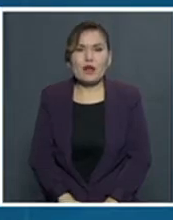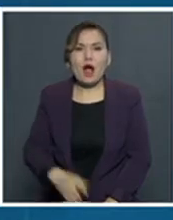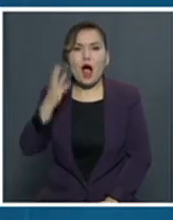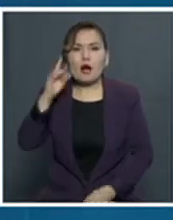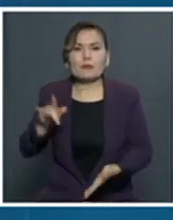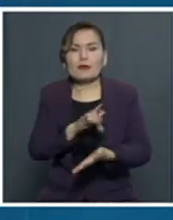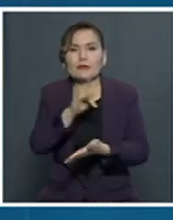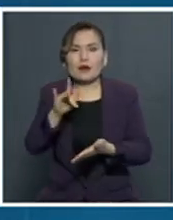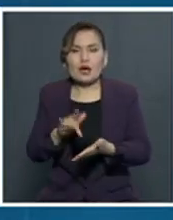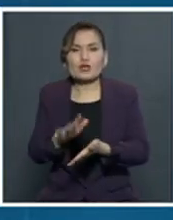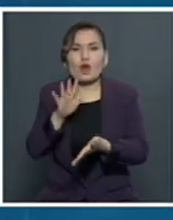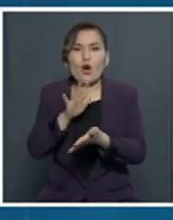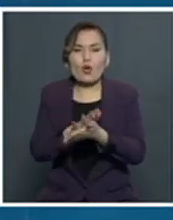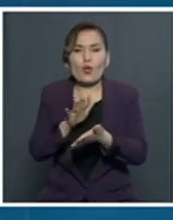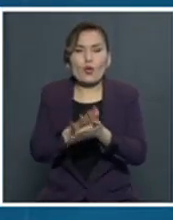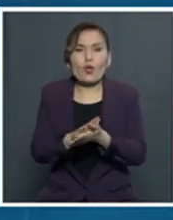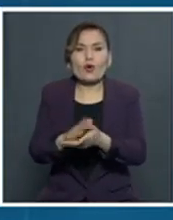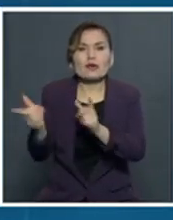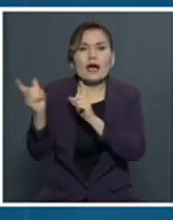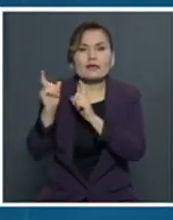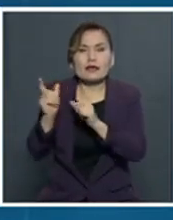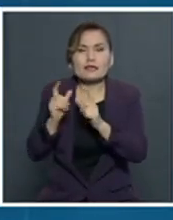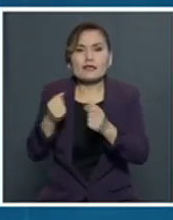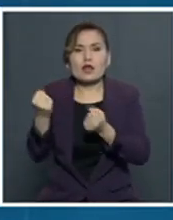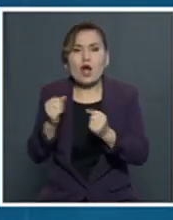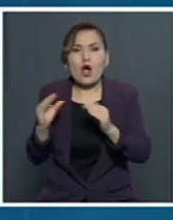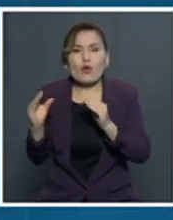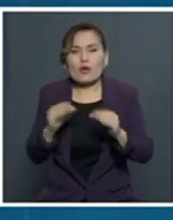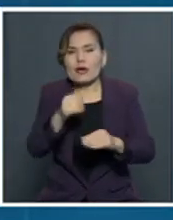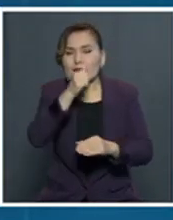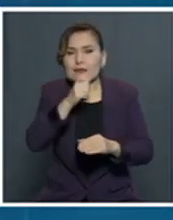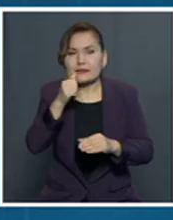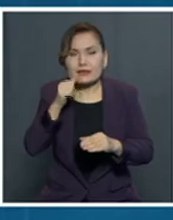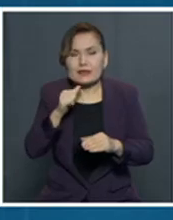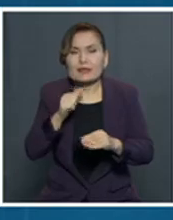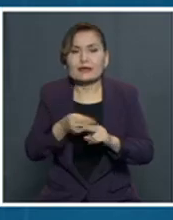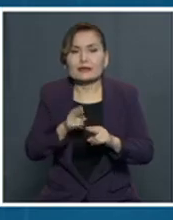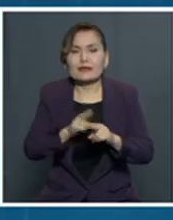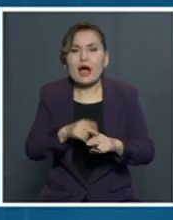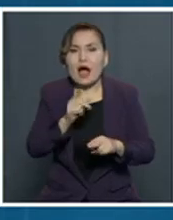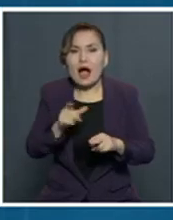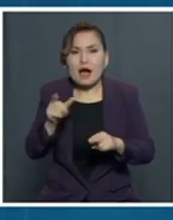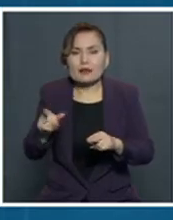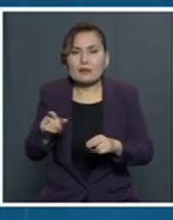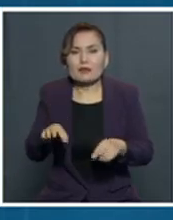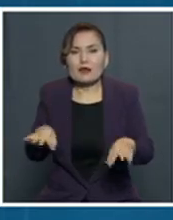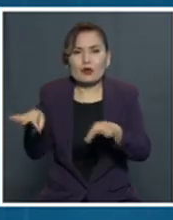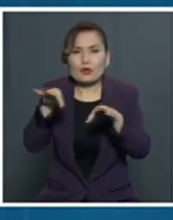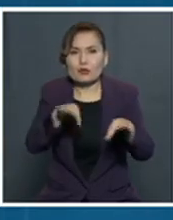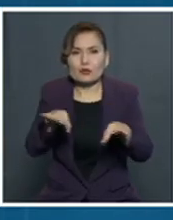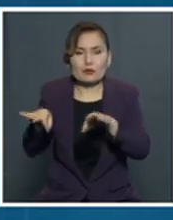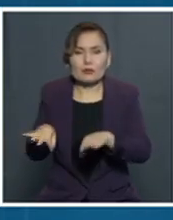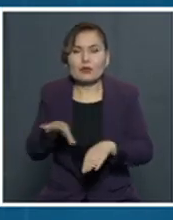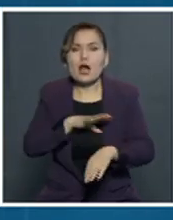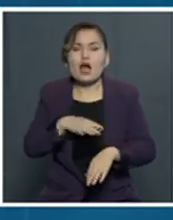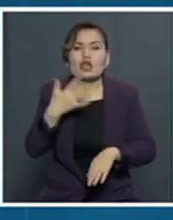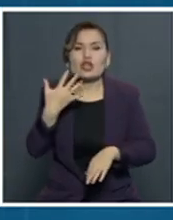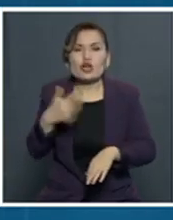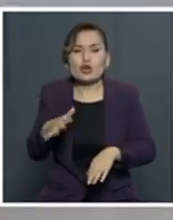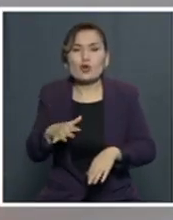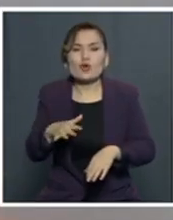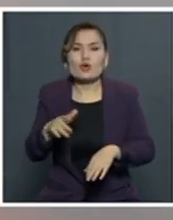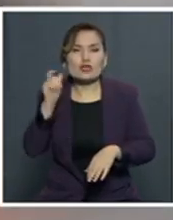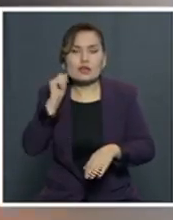Ал Алматыда қоқыс таситын көлік жолаушыларды блокпосттан өткізбек болған. Тексеру барысында 50 жастағы жүргізуші ұсталды. Полицейлер